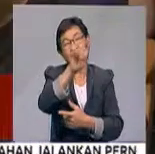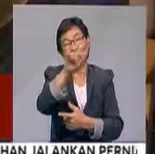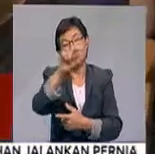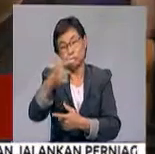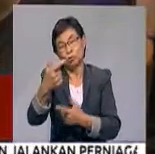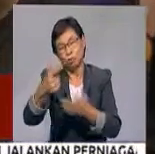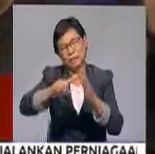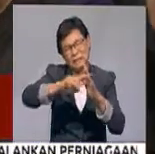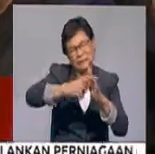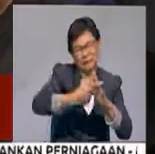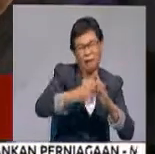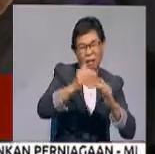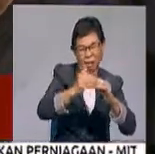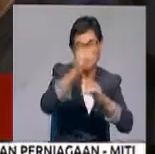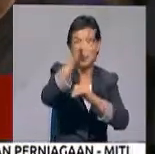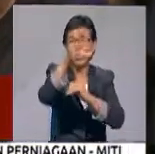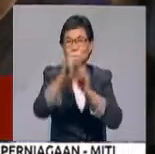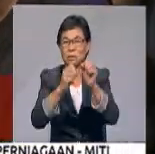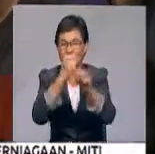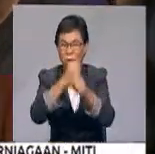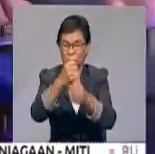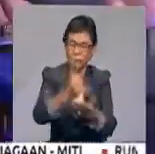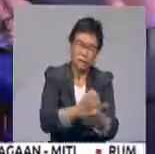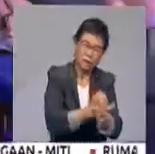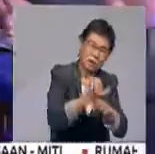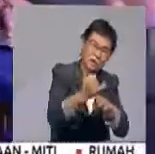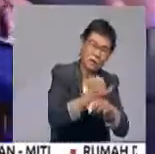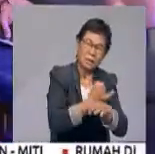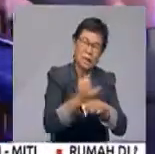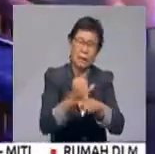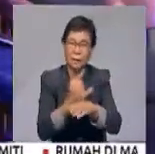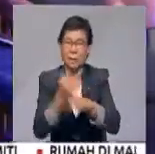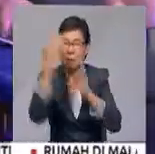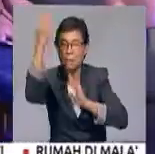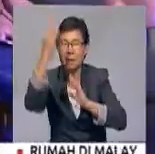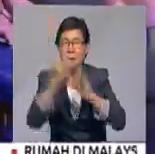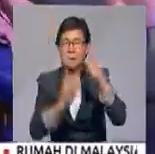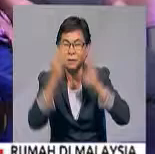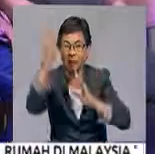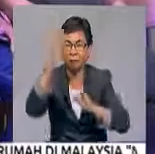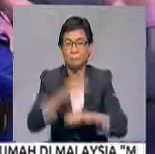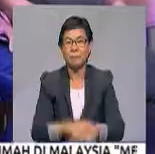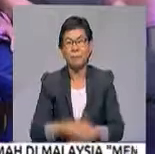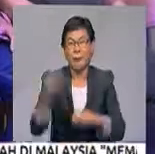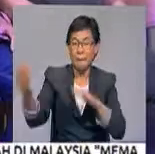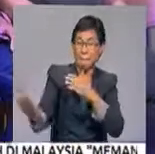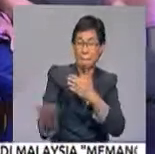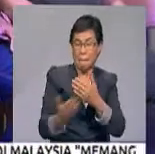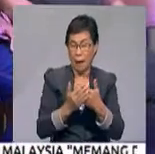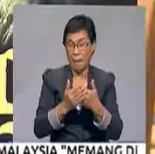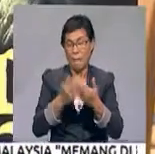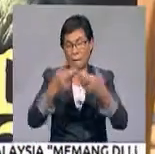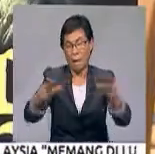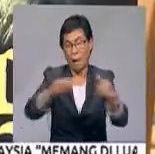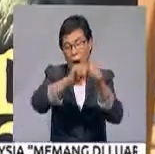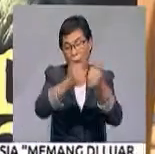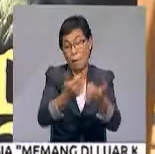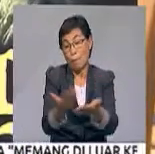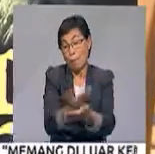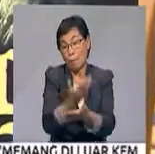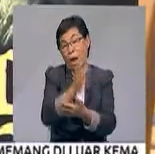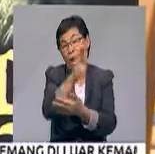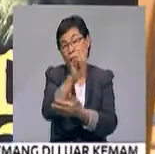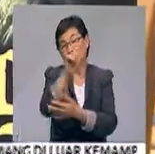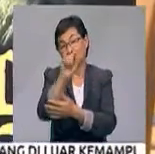pun bertapak lebih 30 tahun dalam industri muzik underground tanah air. Kemunculan kembali FTG menerusi pelancaran album terbaru